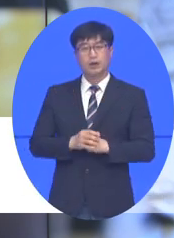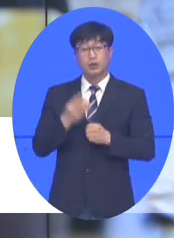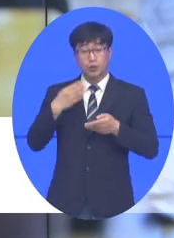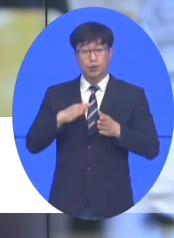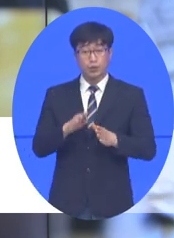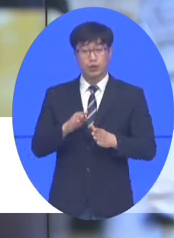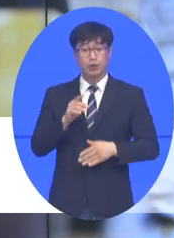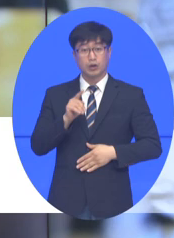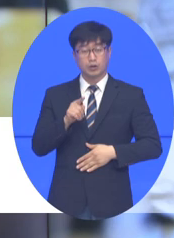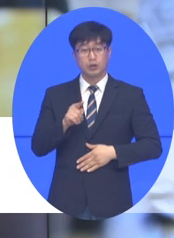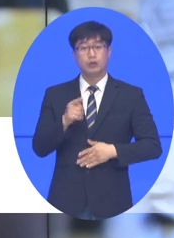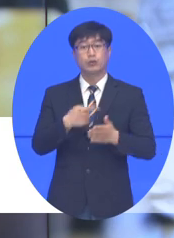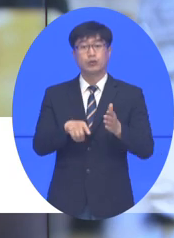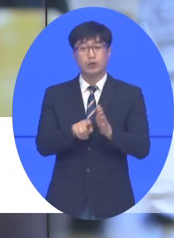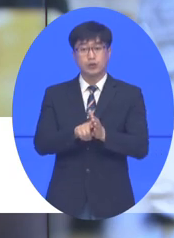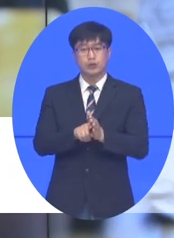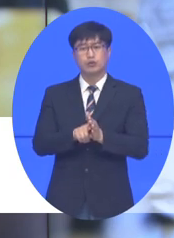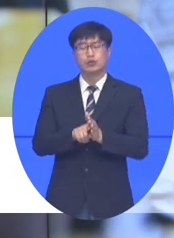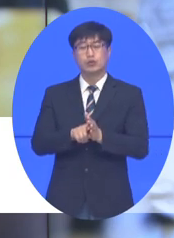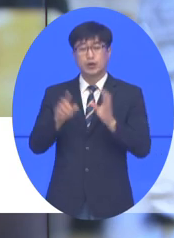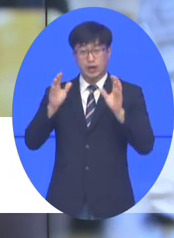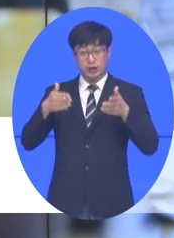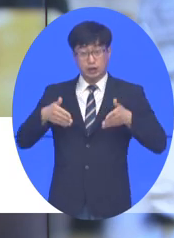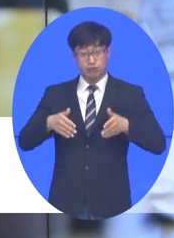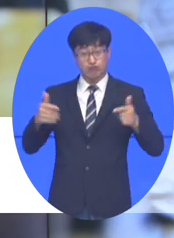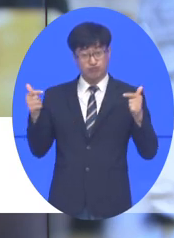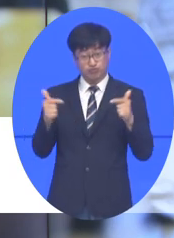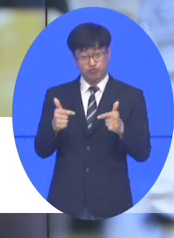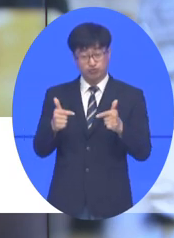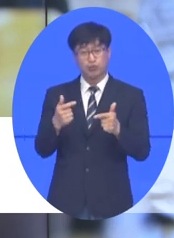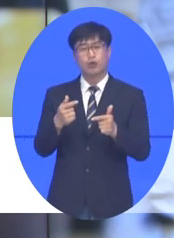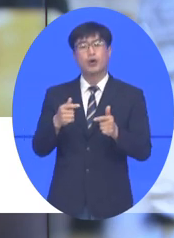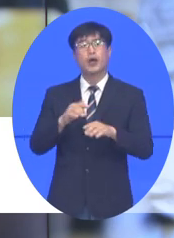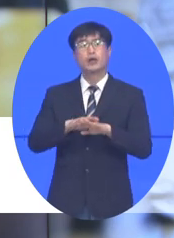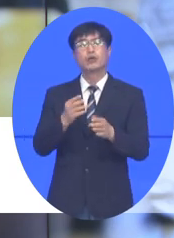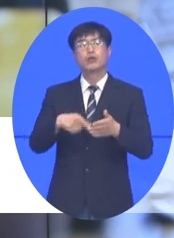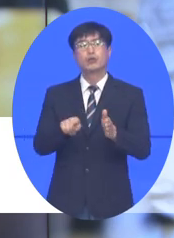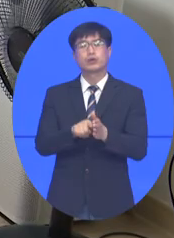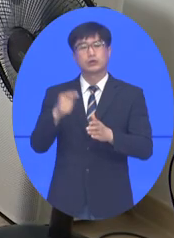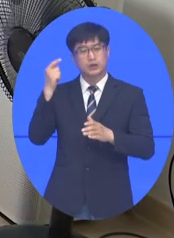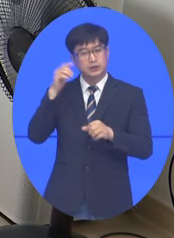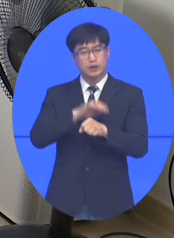이들과 함께 저출생 극복을 위해 지혜를 모았습니다. 이슬비 기자가 전합니다.